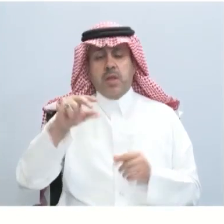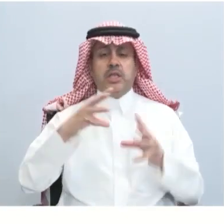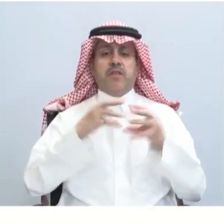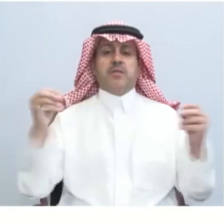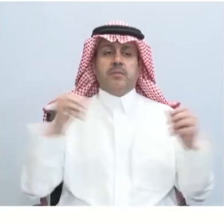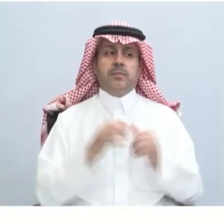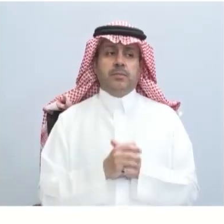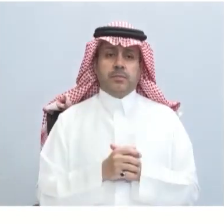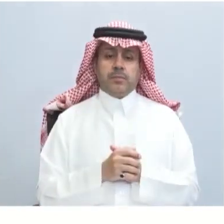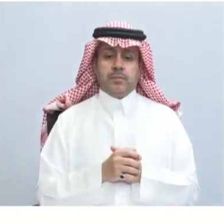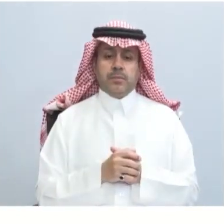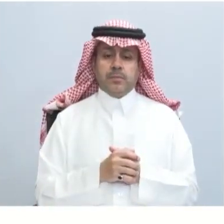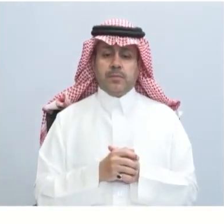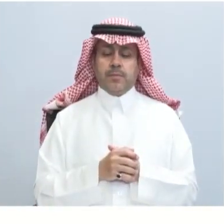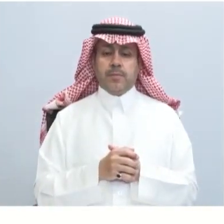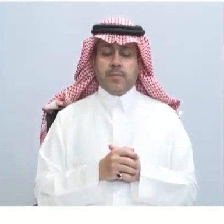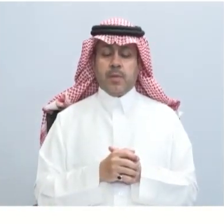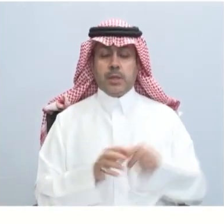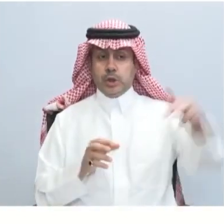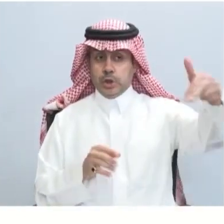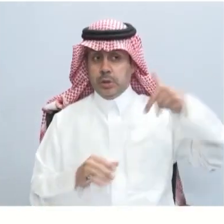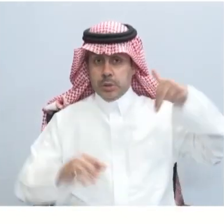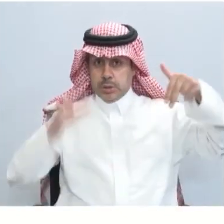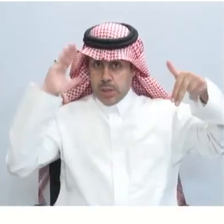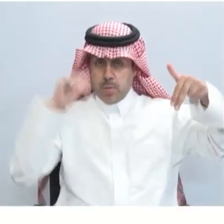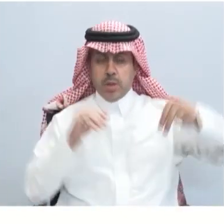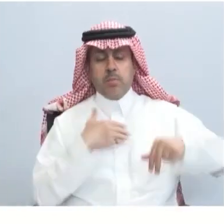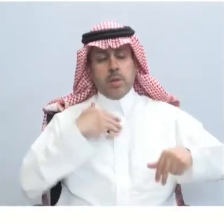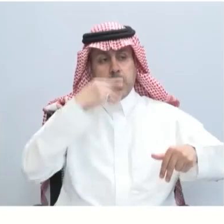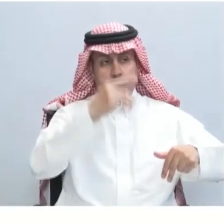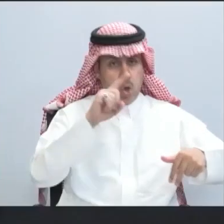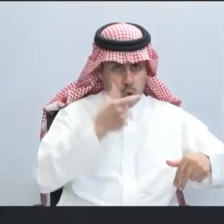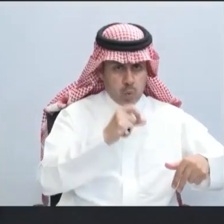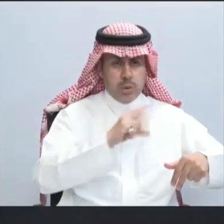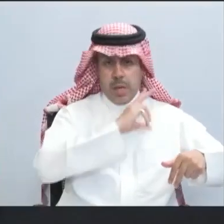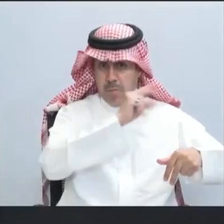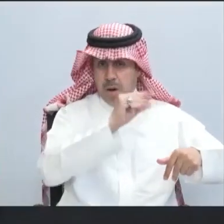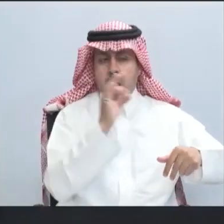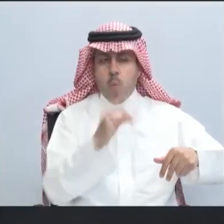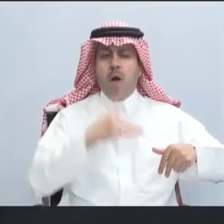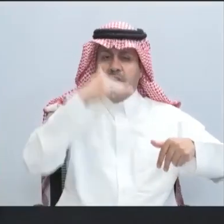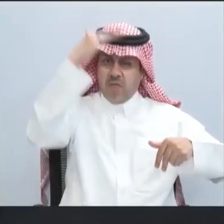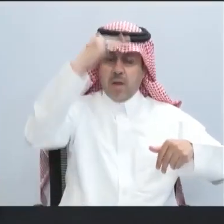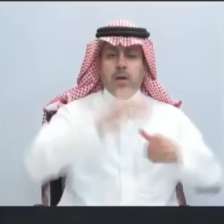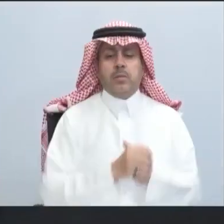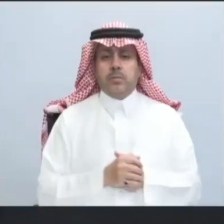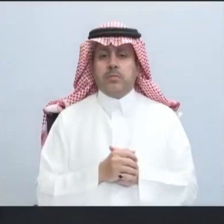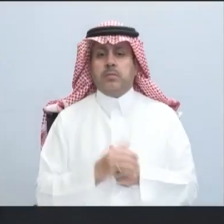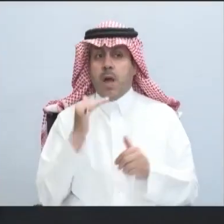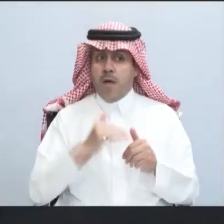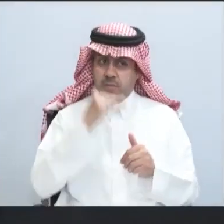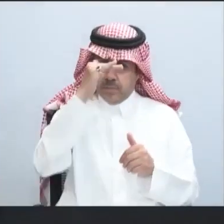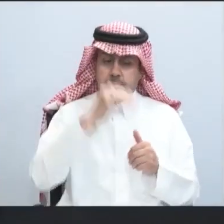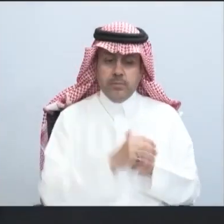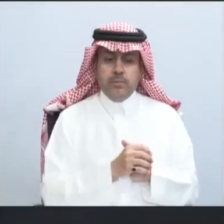اذا حيت بتحيه وقال السلام عليكم قال الله فحيوا باحسن منها ما هو الاحسن